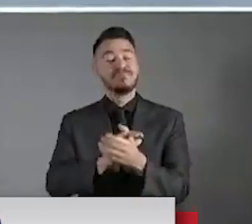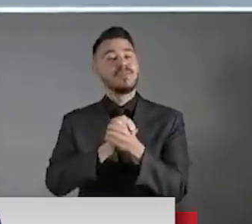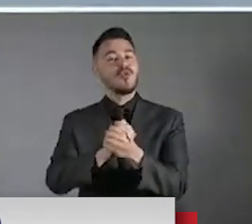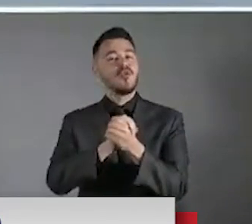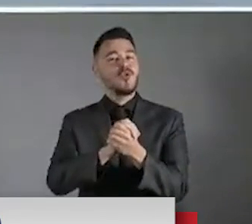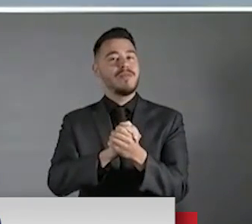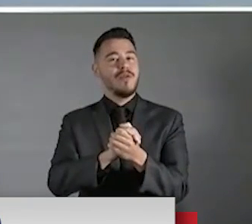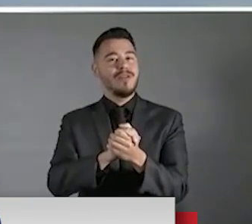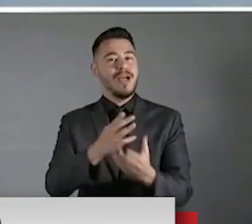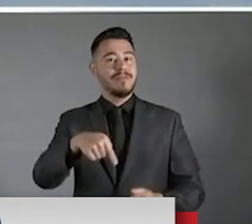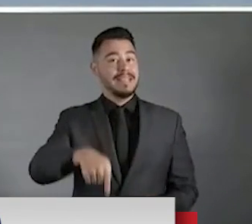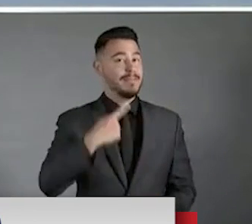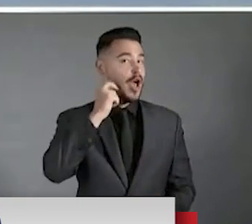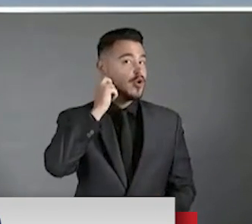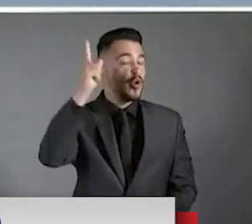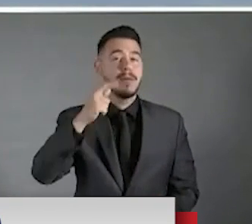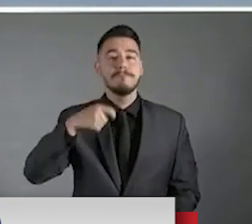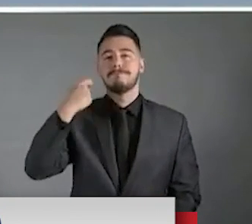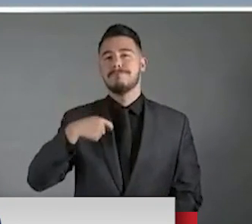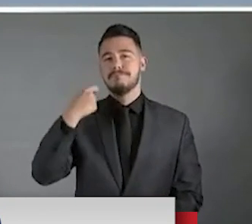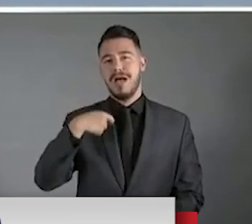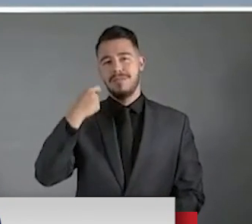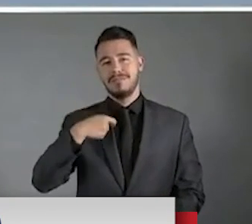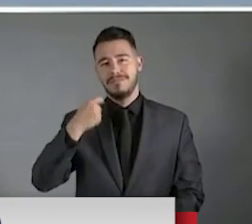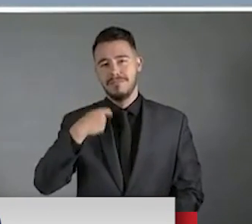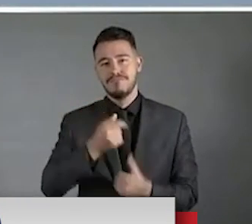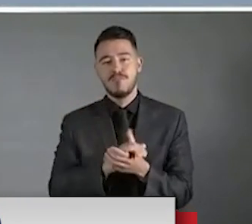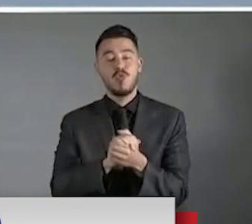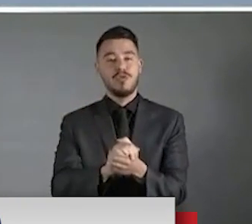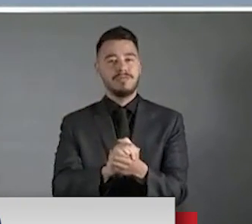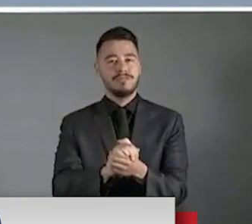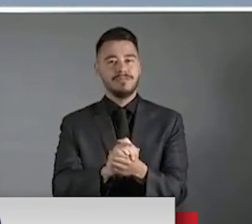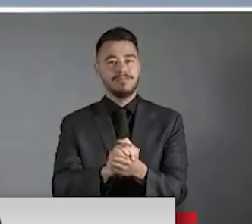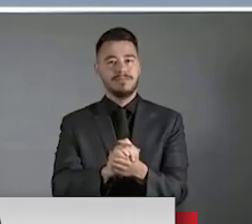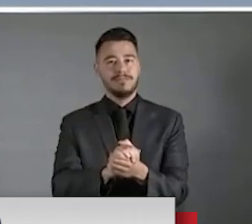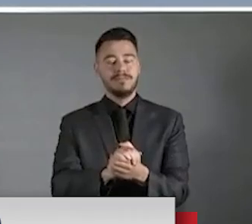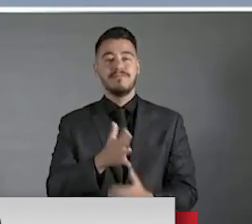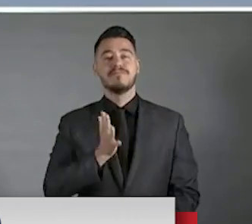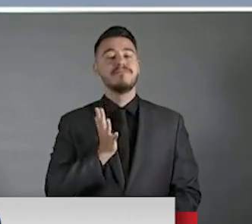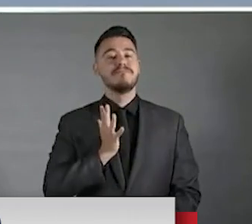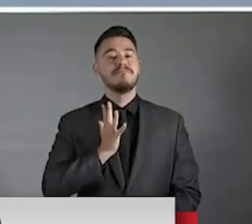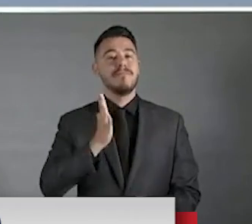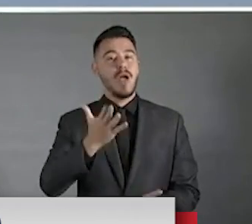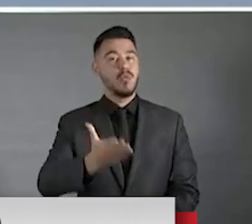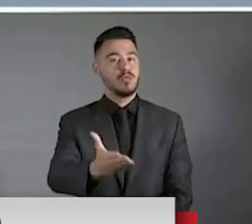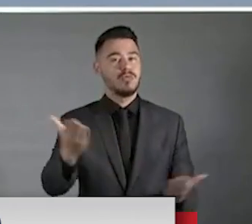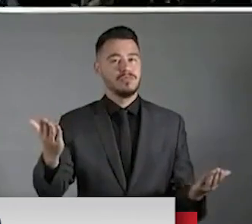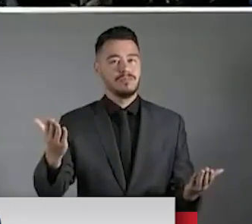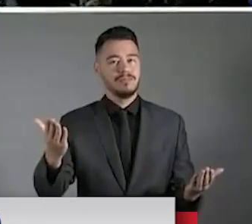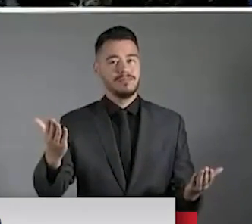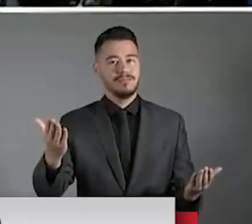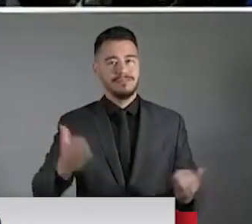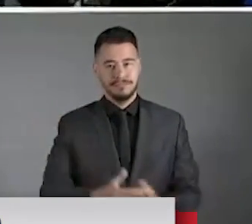Κυριάκου Μητσοτάκη. Ο πρώην Πρωθυπουργός διεφώνησε με όλες τις επιλογές του Κυριάκου τόσο στα ηθικά θέματα, στο ουκρανικό, στα ενεργειακά, στην οικονομία,